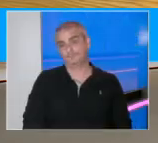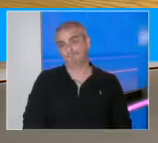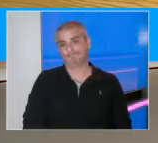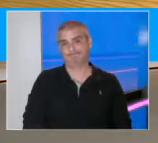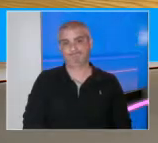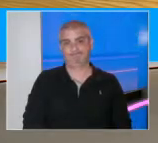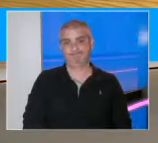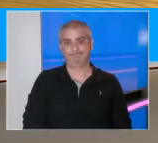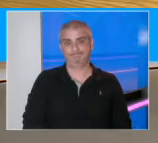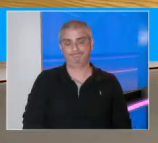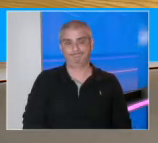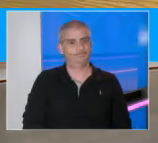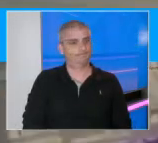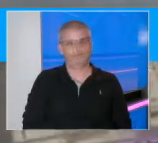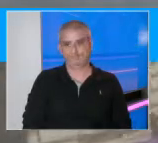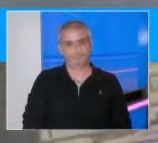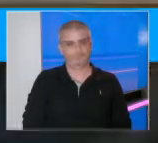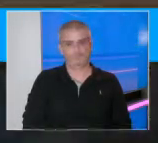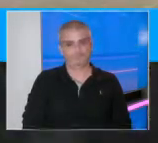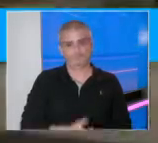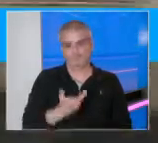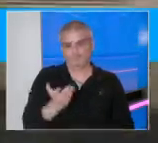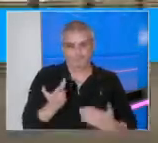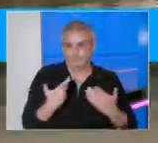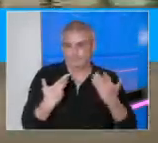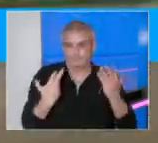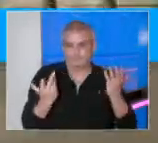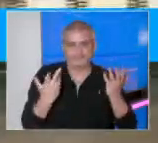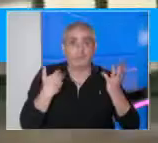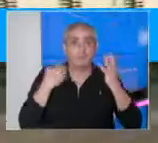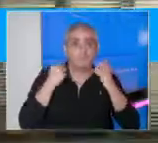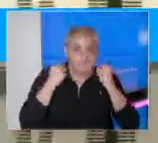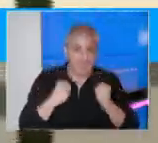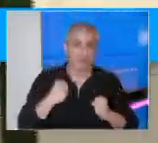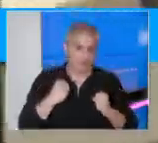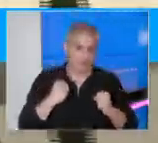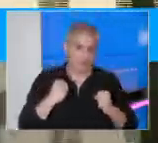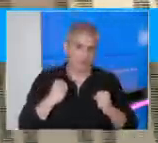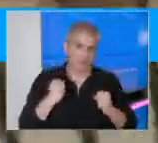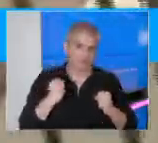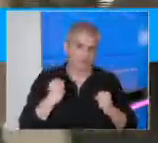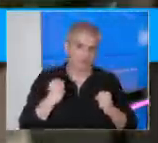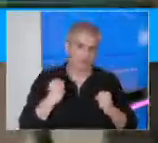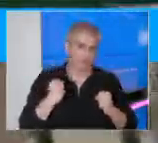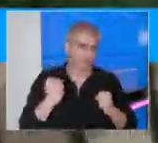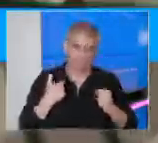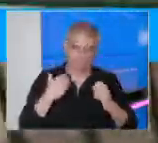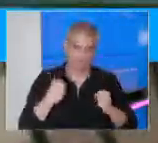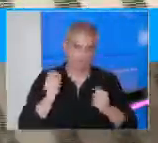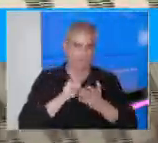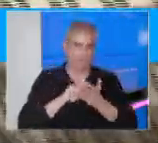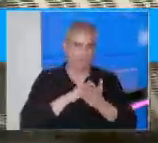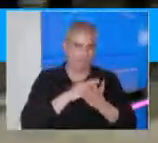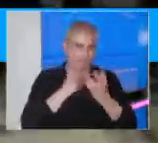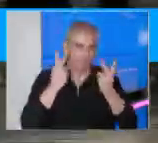תשמע, אני לא הלכתי כל כך רחוק, אבל אין ספק ש... אין ספק שמשרד